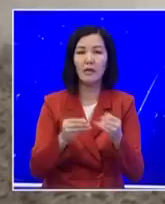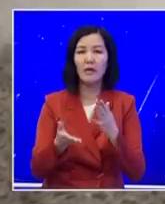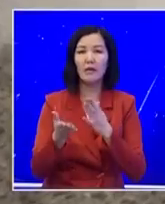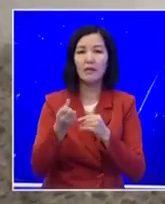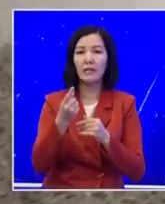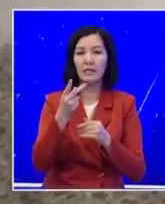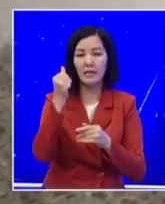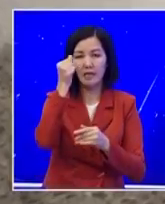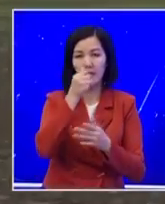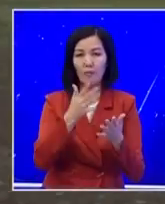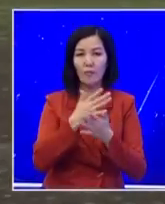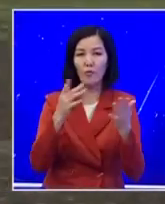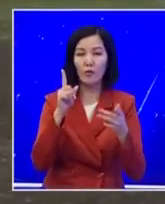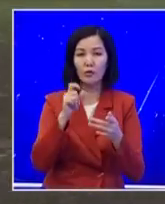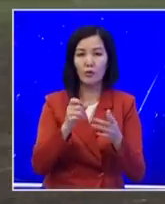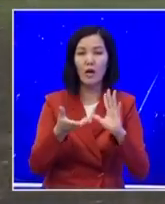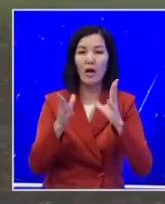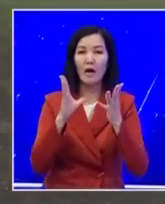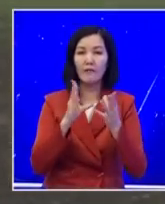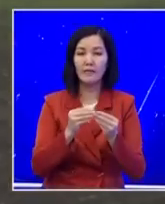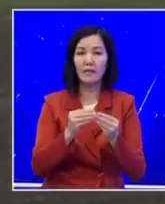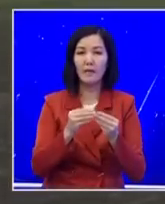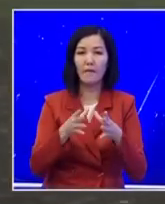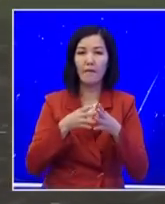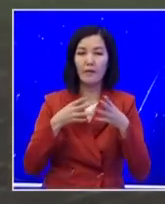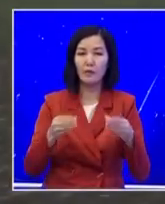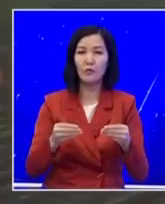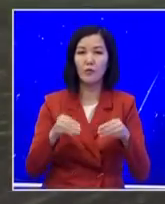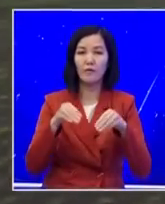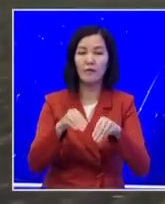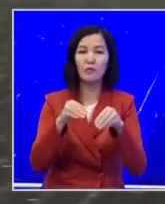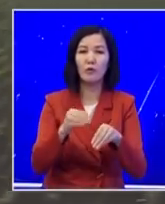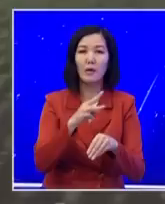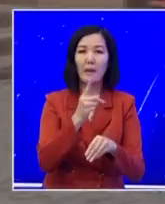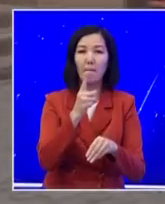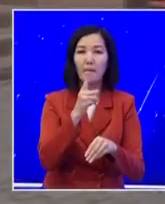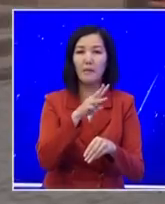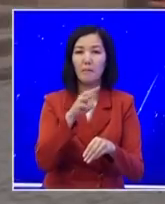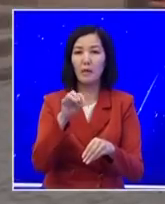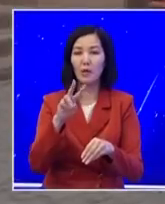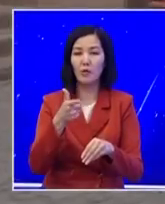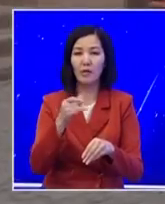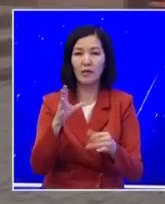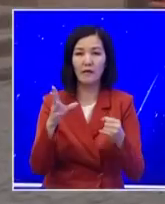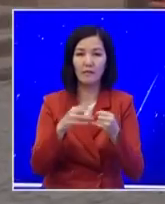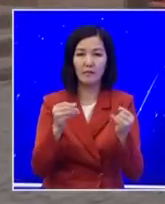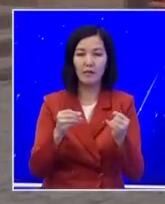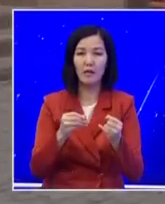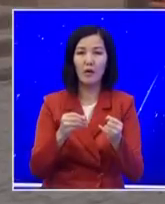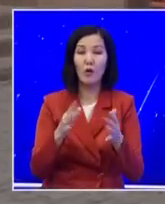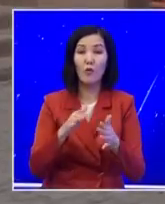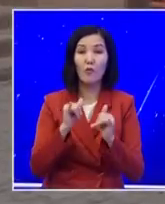назад их было чуть более 100. А в целом, нынешней весной земледельцы освоили почти миллион гектаров. В этом году у нас увеличены